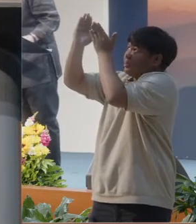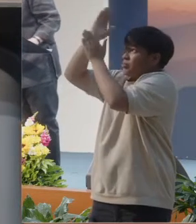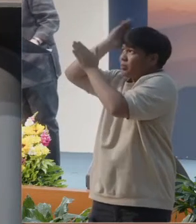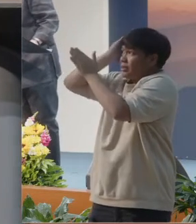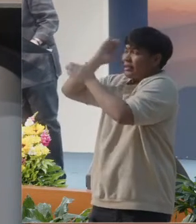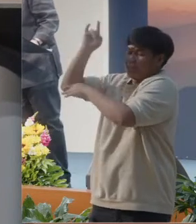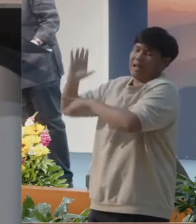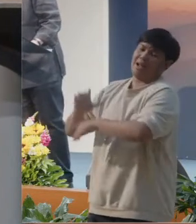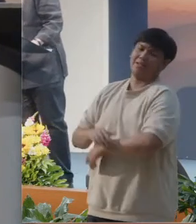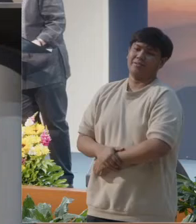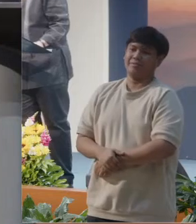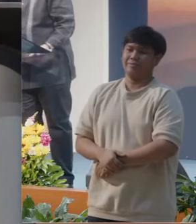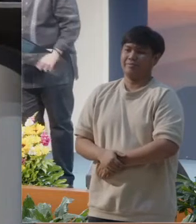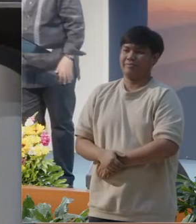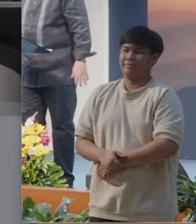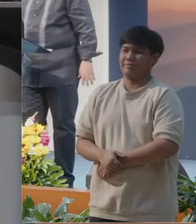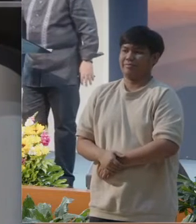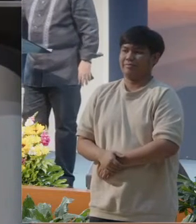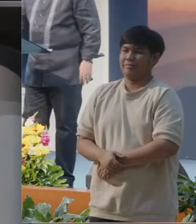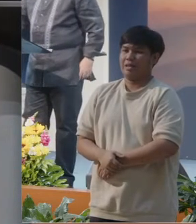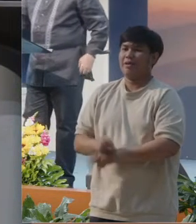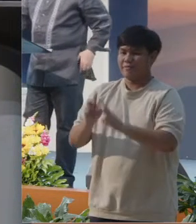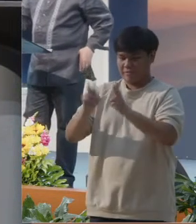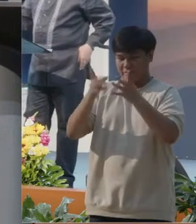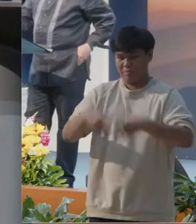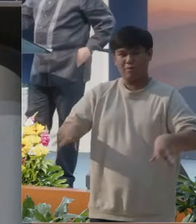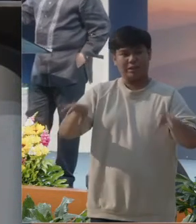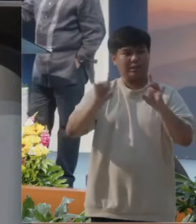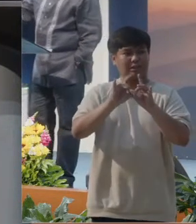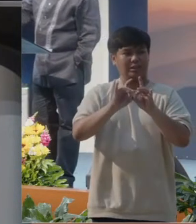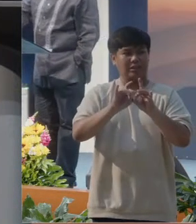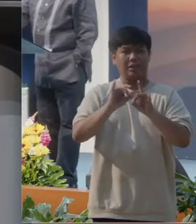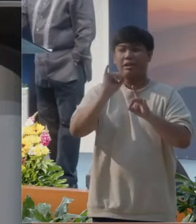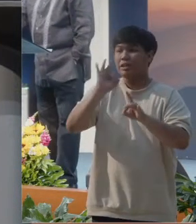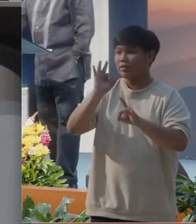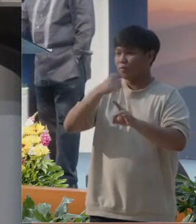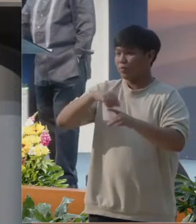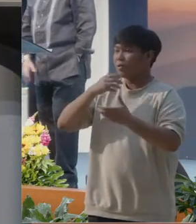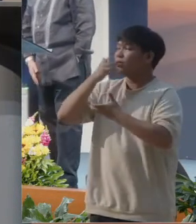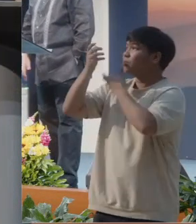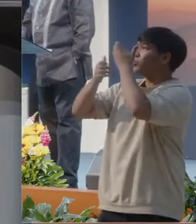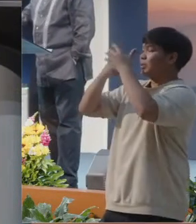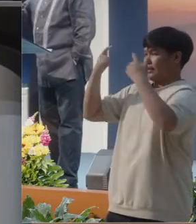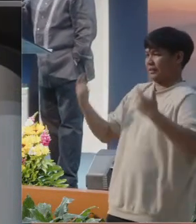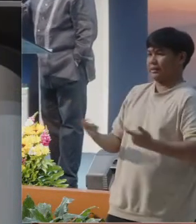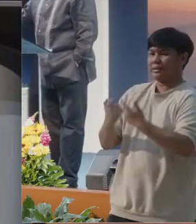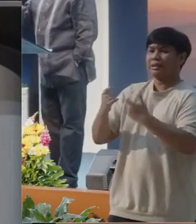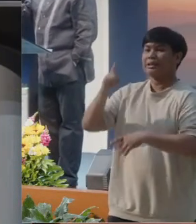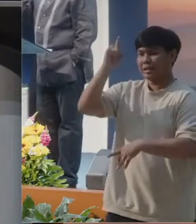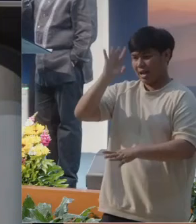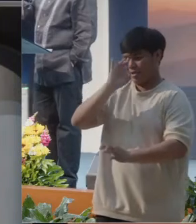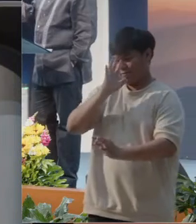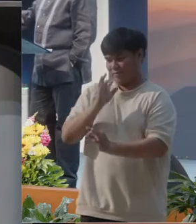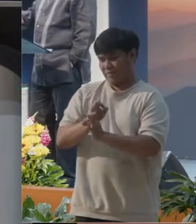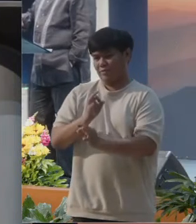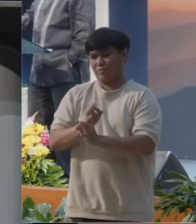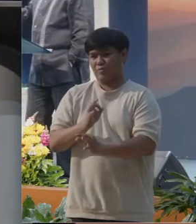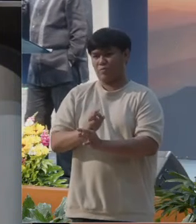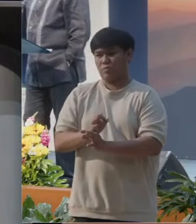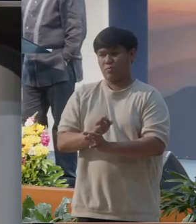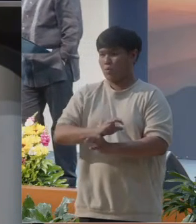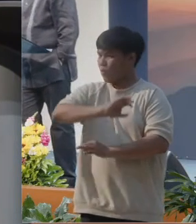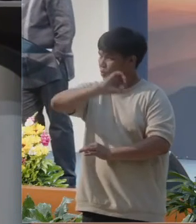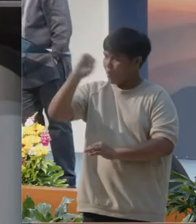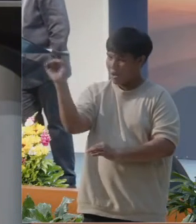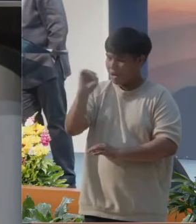puso. Kaya po napakahalaga po nun. Kung ipahayag natin ang ating mga kasalanan, siya ay tapat at makatarungan